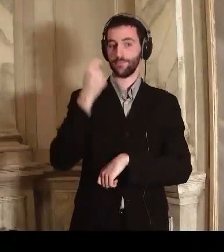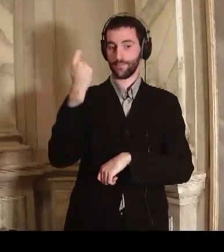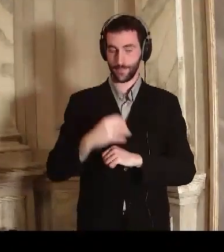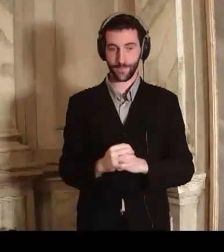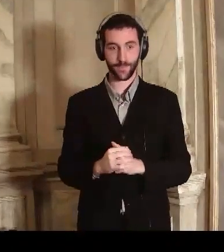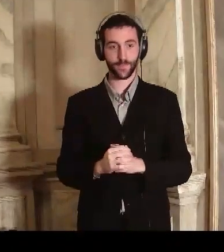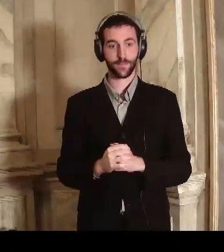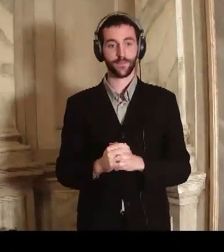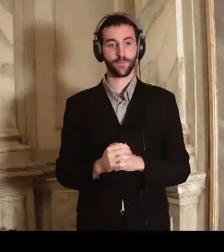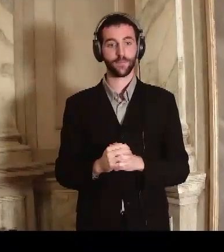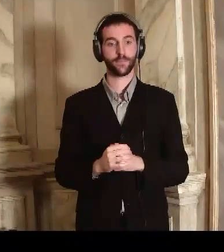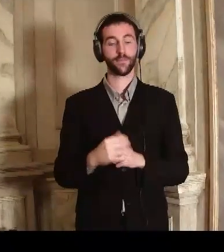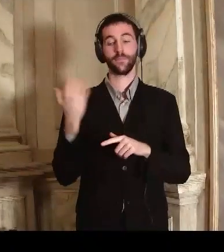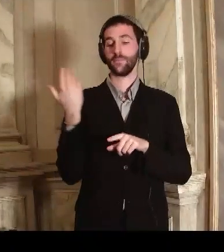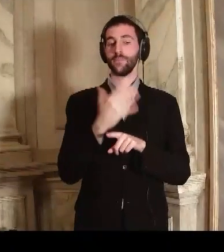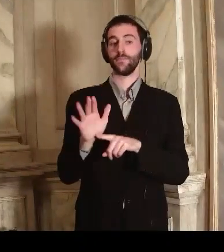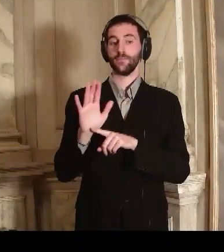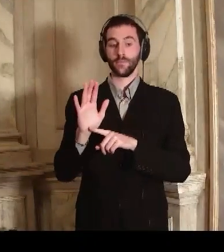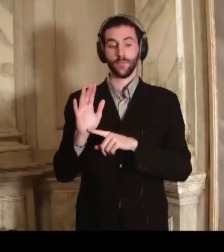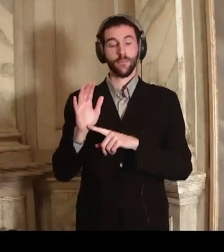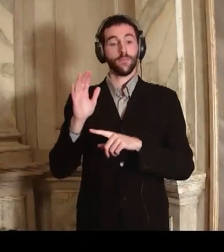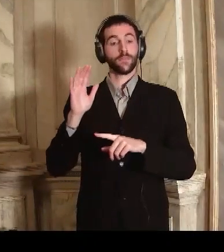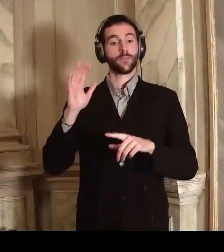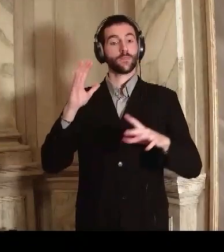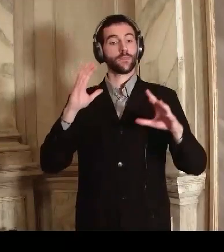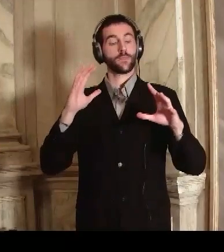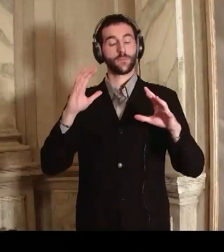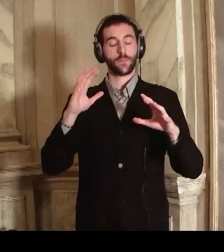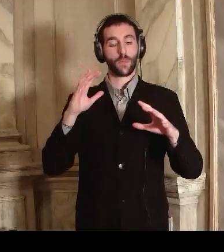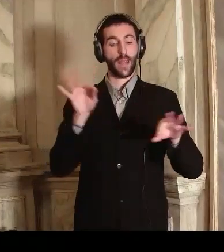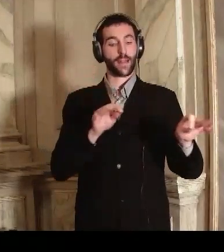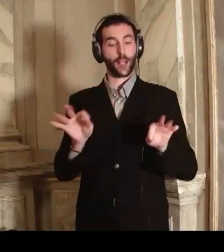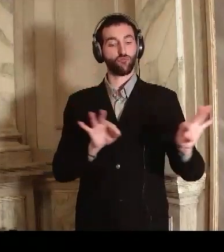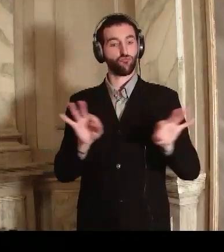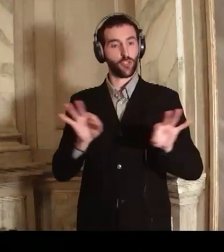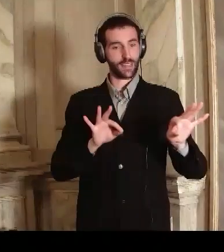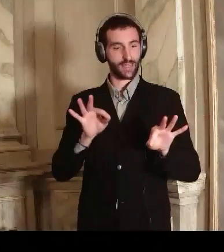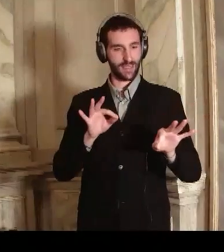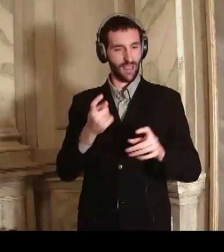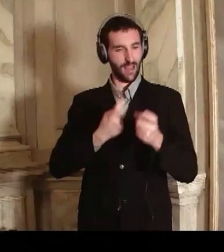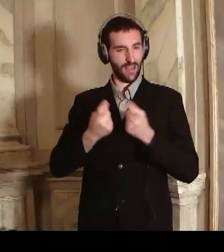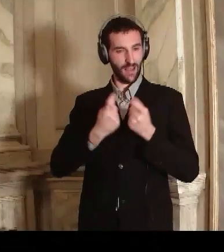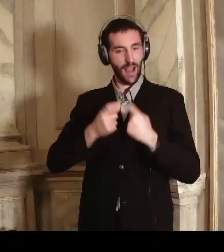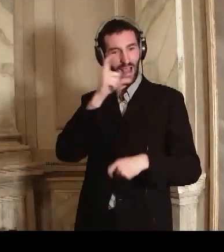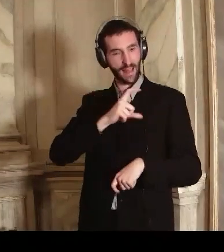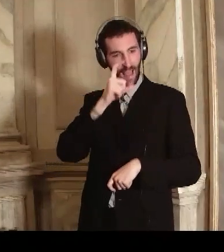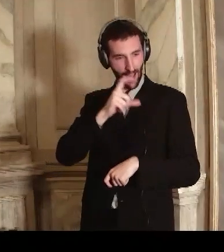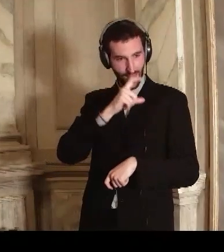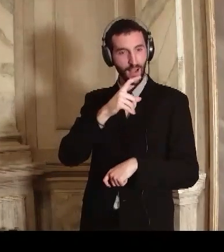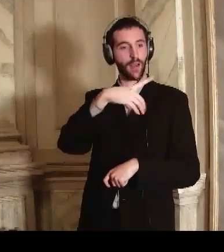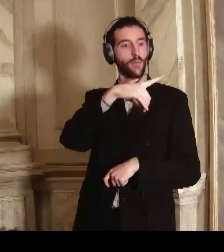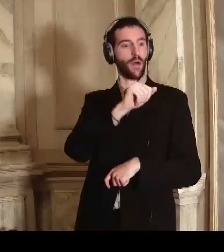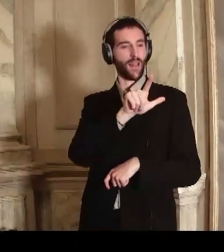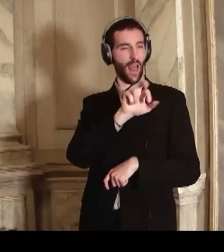in un tempo fluttuante tipico del sogno, il regista catanese Gaetano Palermo ci immerge nel cuore del labirinto della